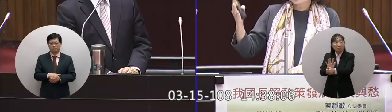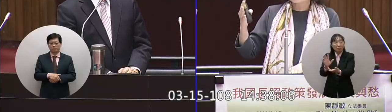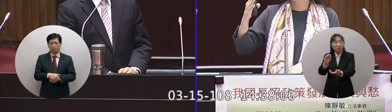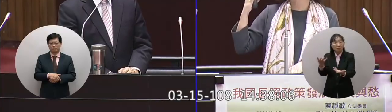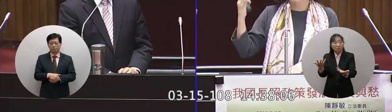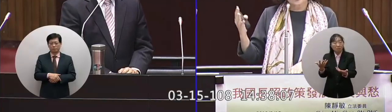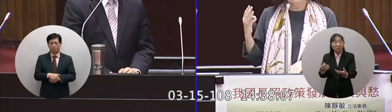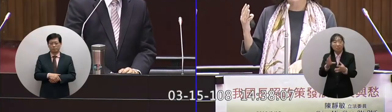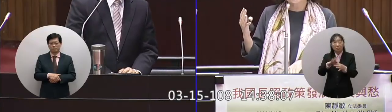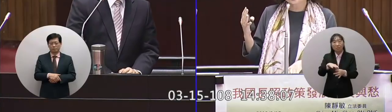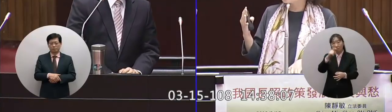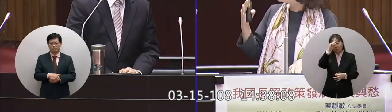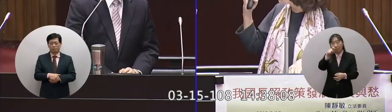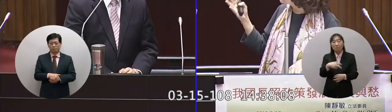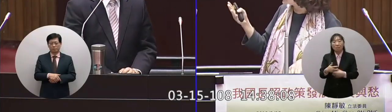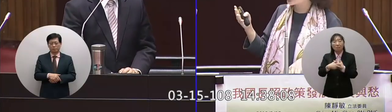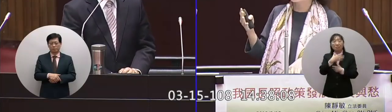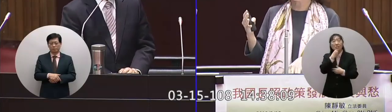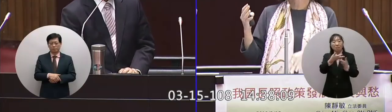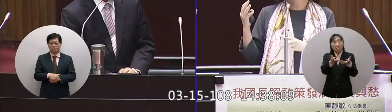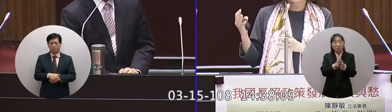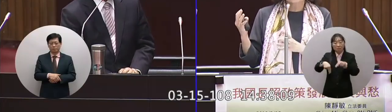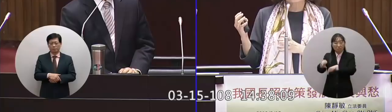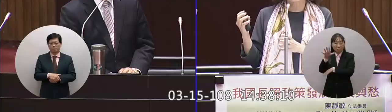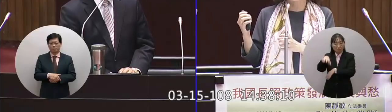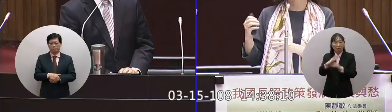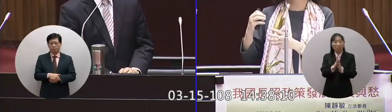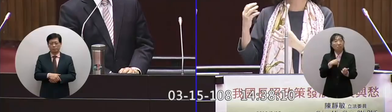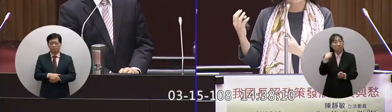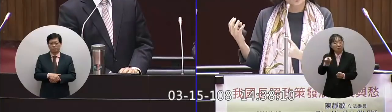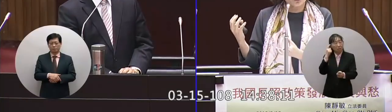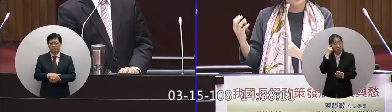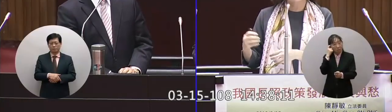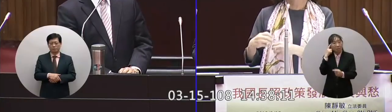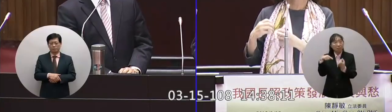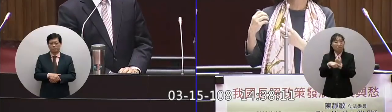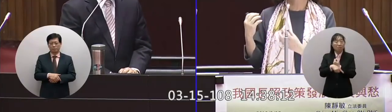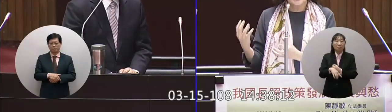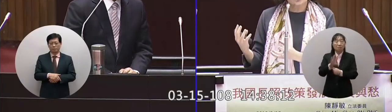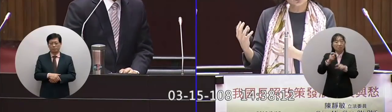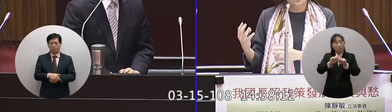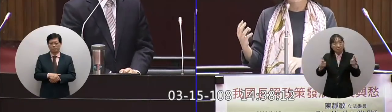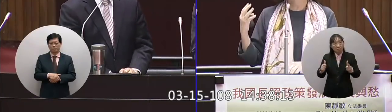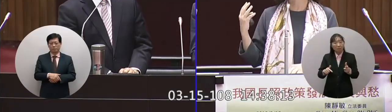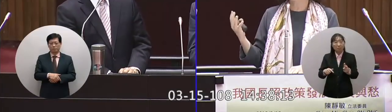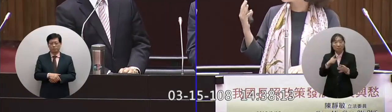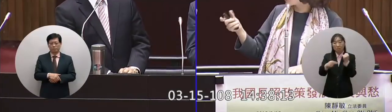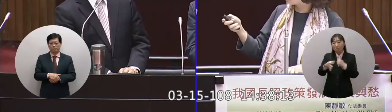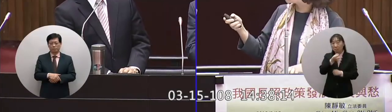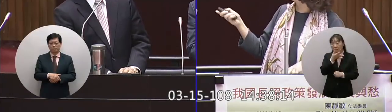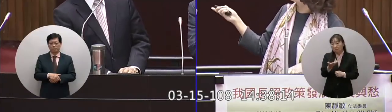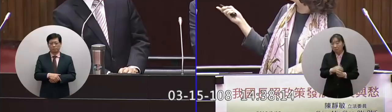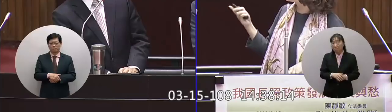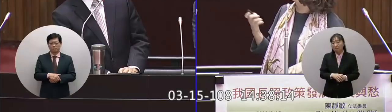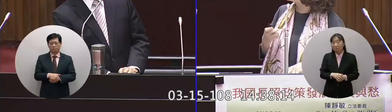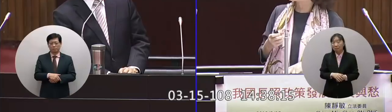要我们卫福部想要我们行政院更来考量这些服务有没有多元，也没有量足，能够让